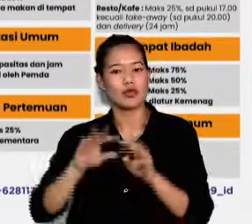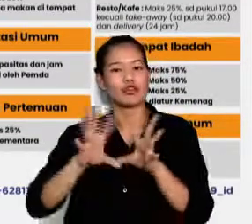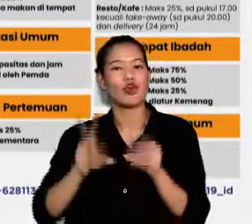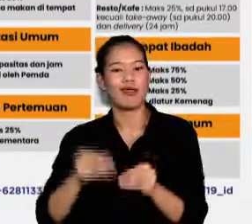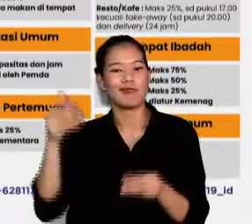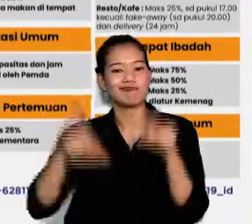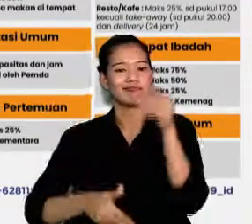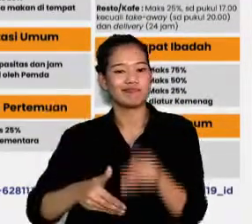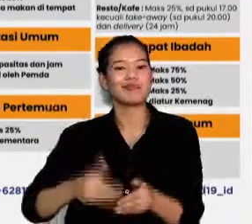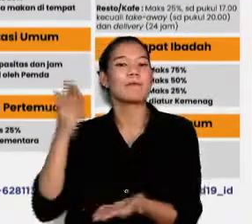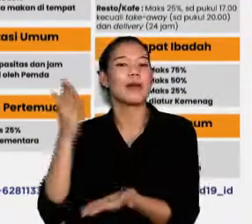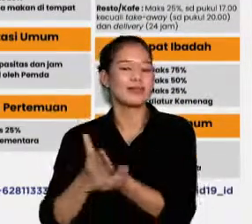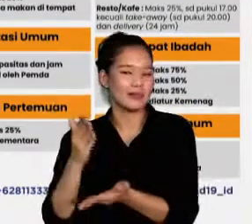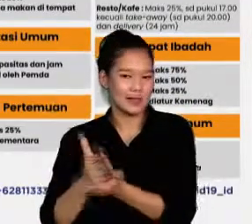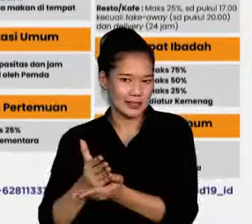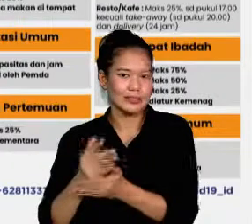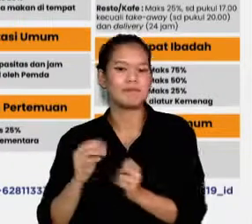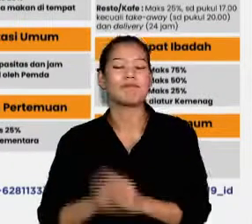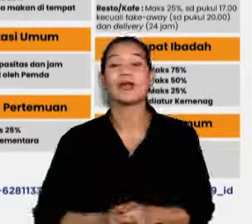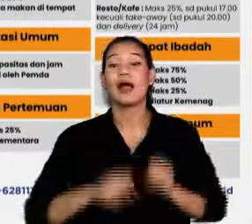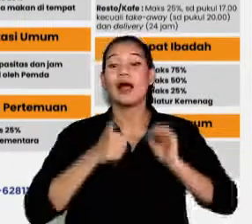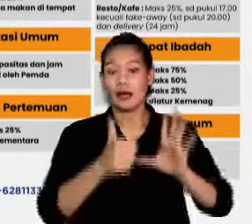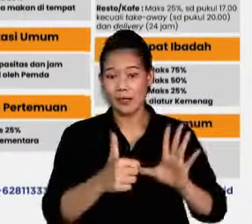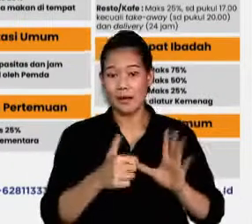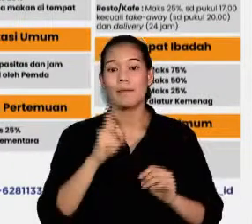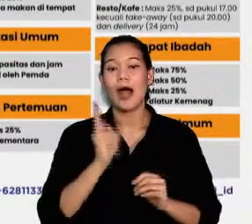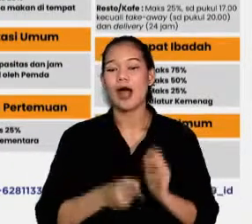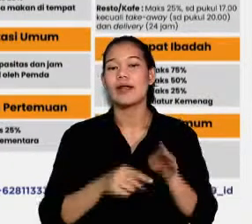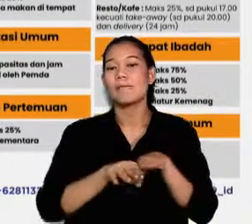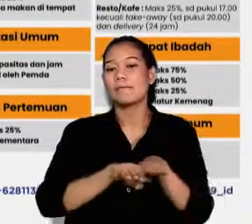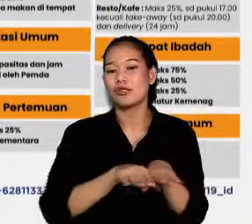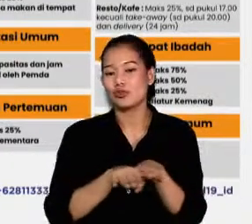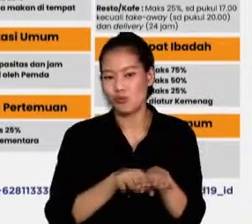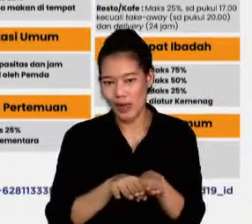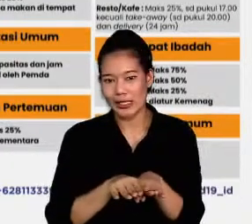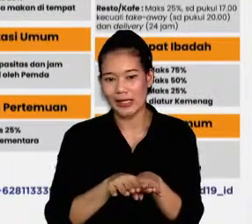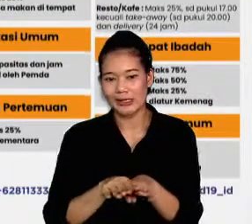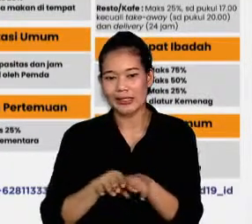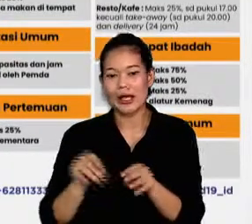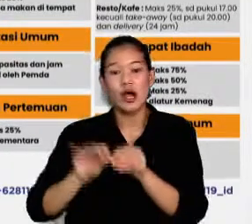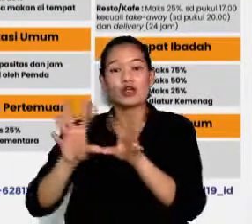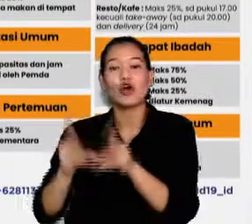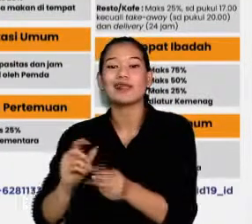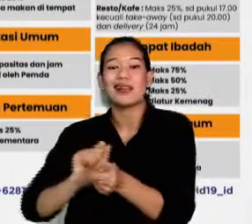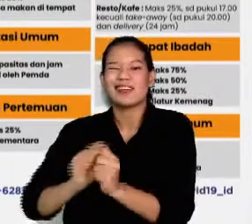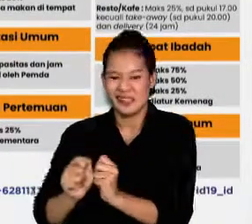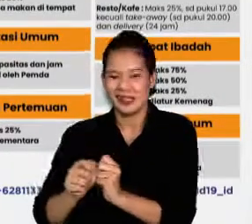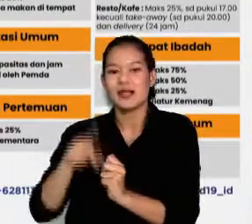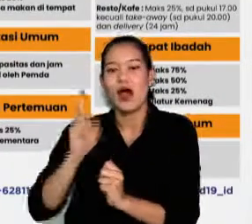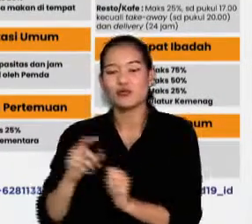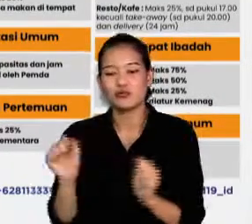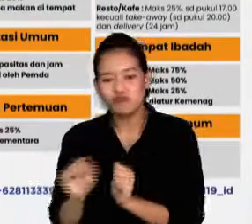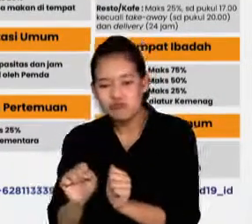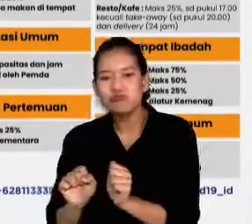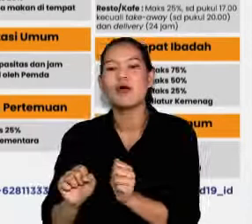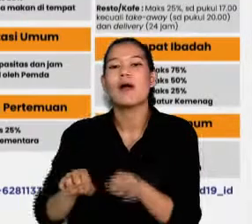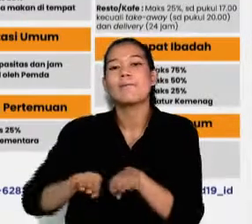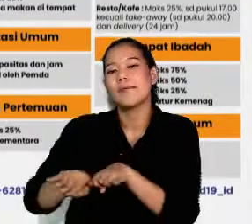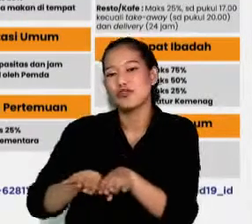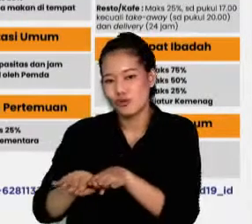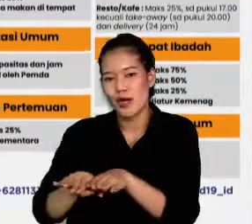pembatasan kapasitas dan yang keenam terdapat penyesuaian angka testing untuk lebih adaptif dengan